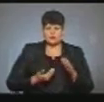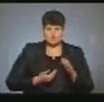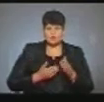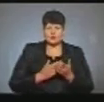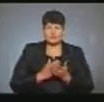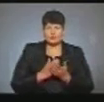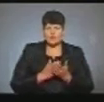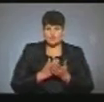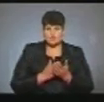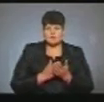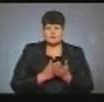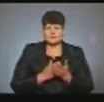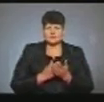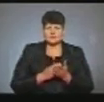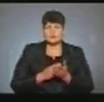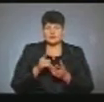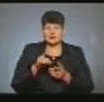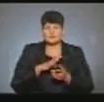житлово-комунальні послуги, до речі,